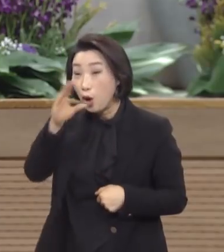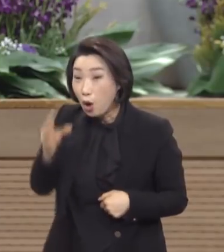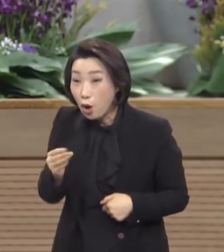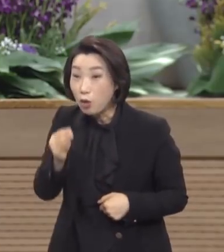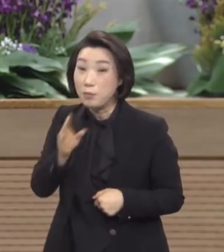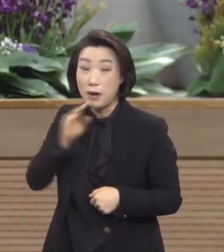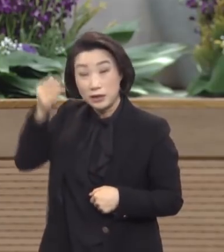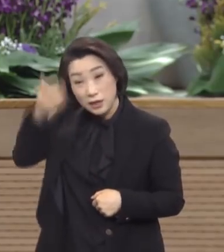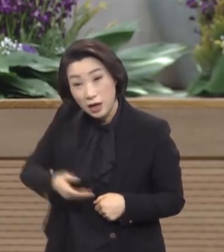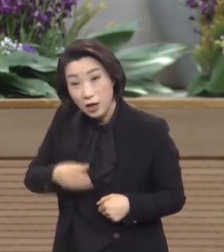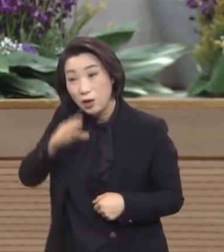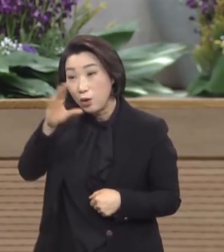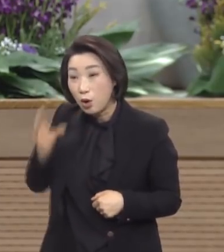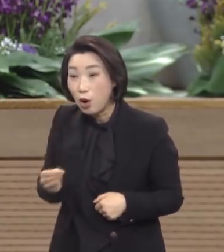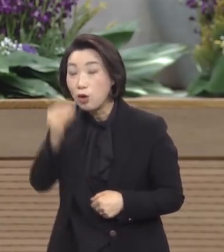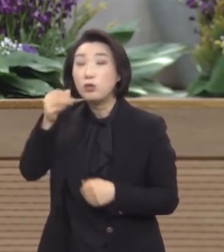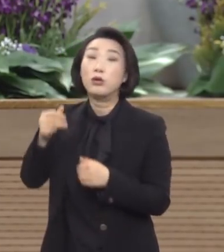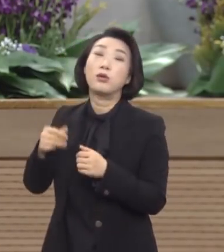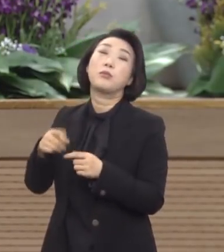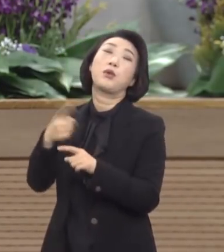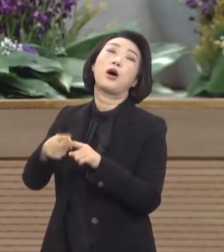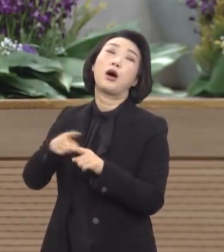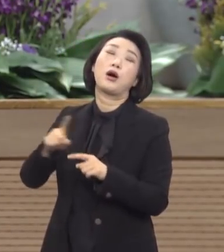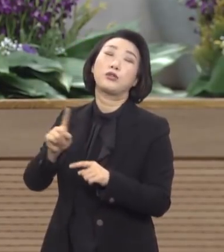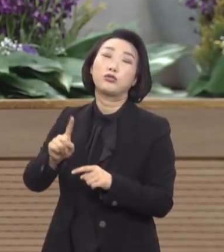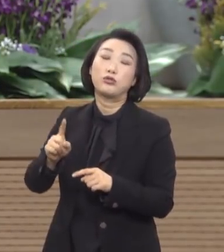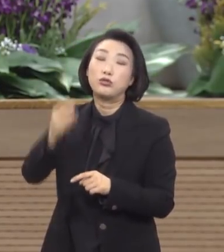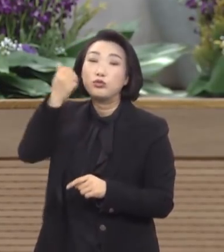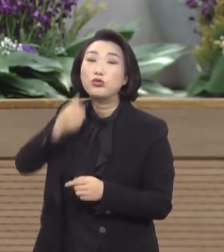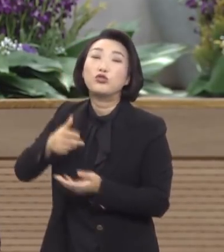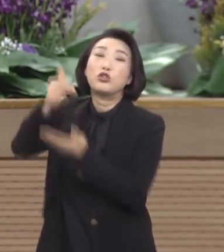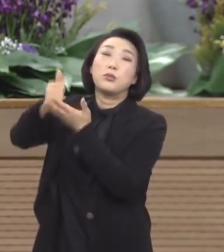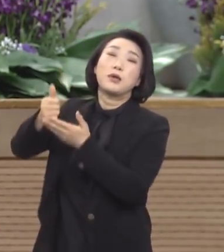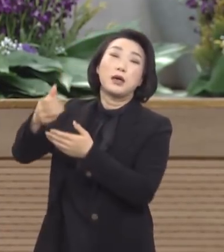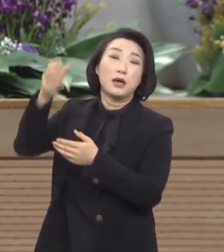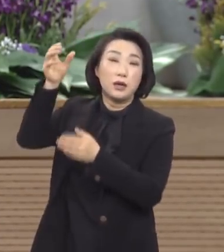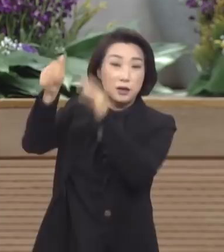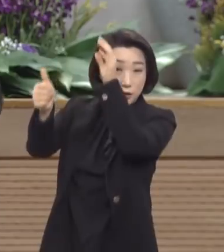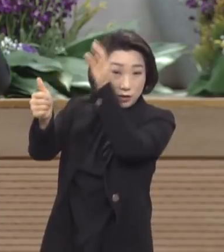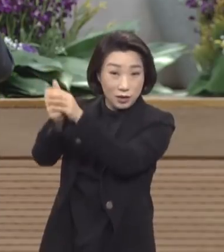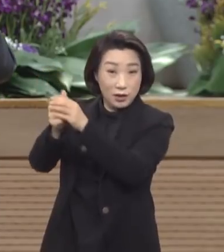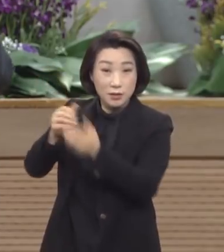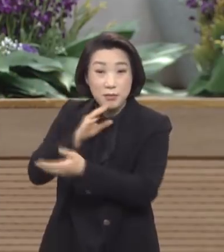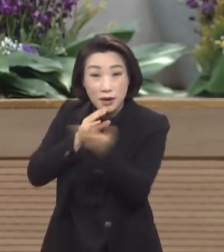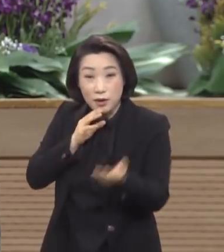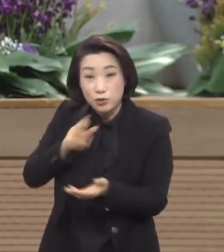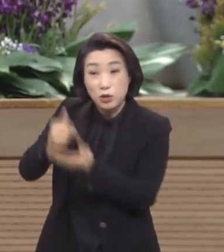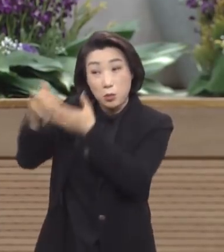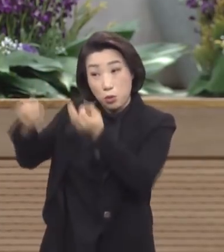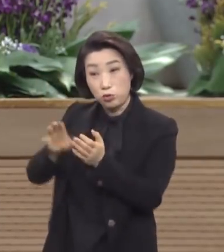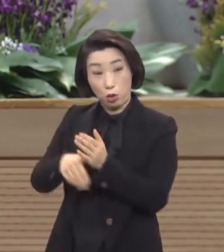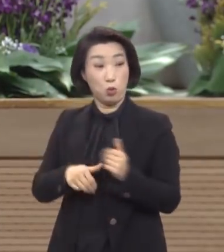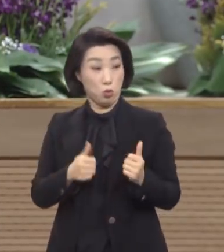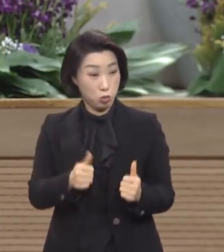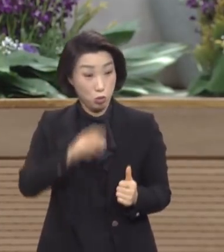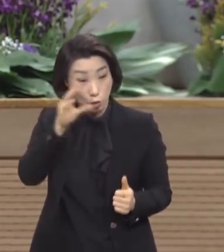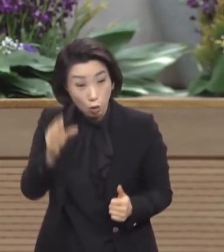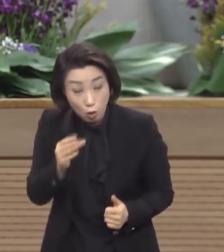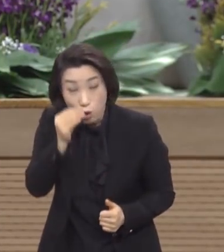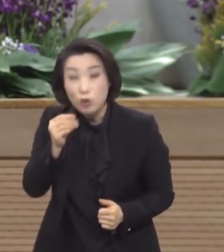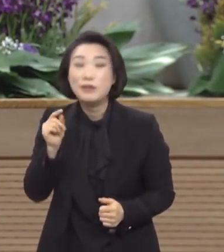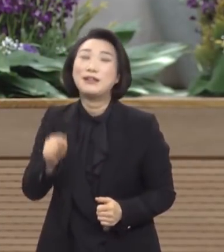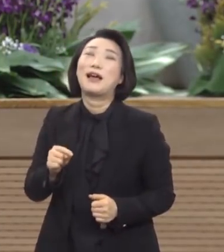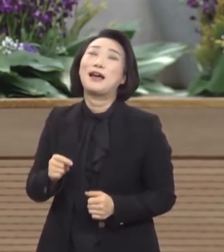거룩하냐? 거룩하냐 판단은 그분이 하신다 이 말입니다. 그분이 볼 때 거룩하다.